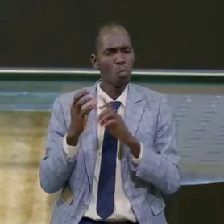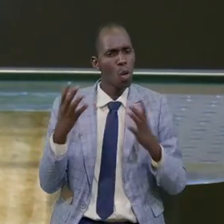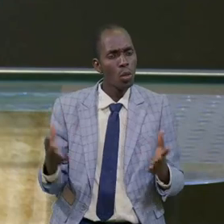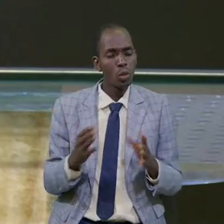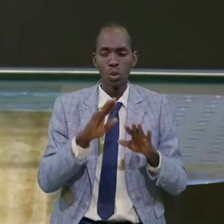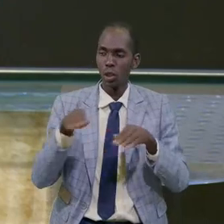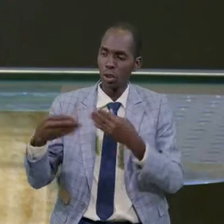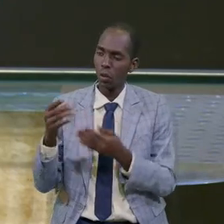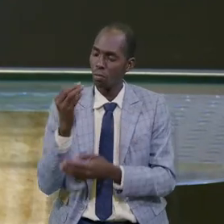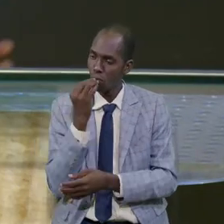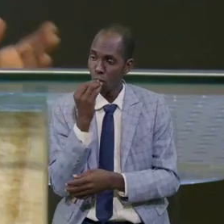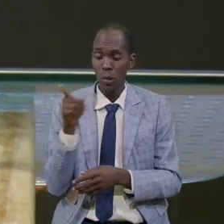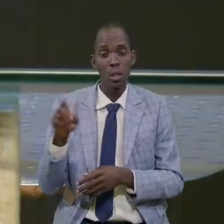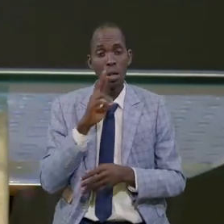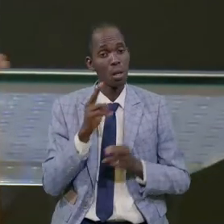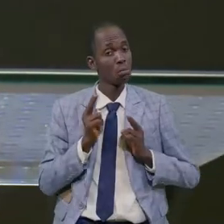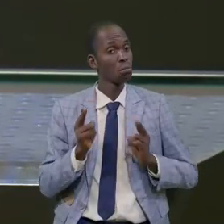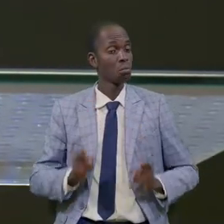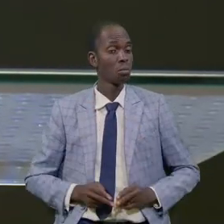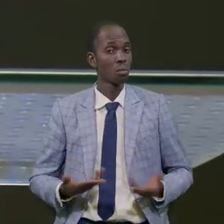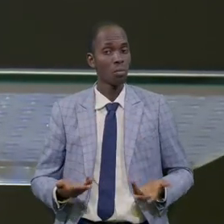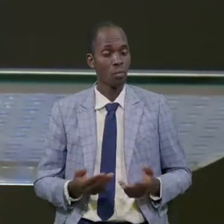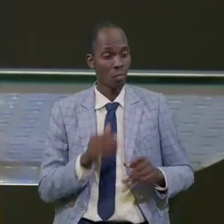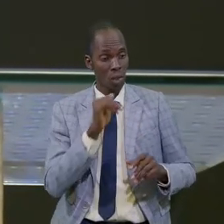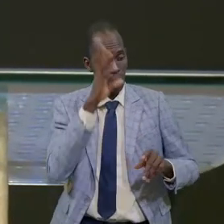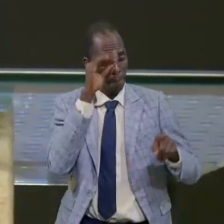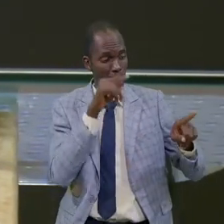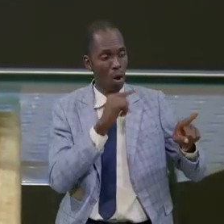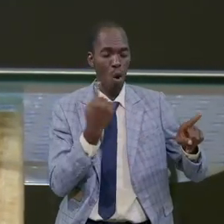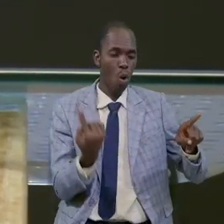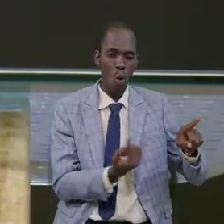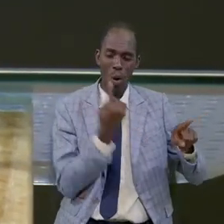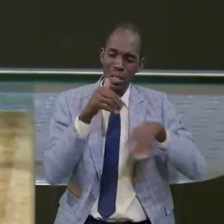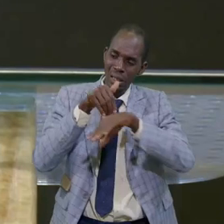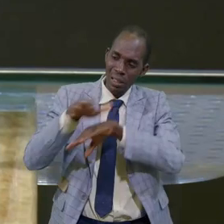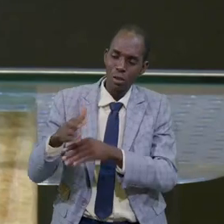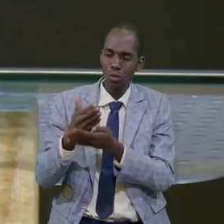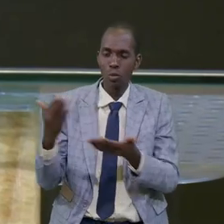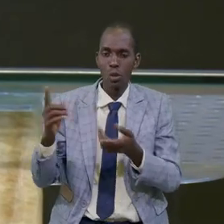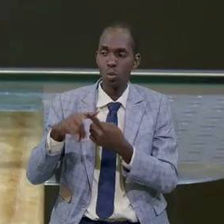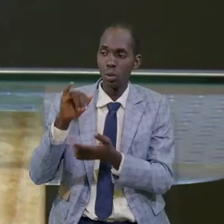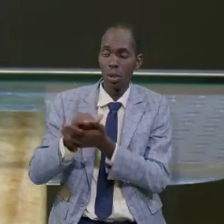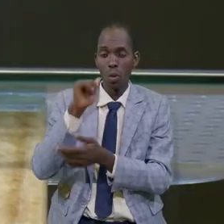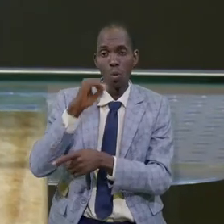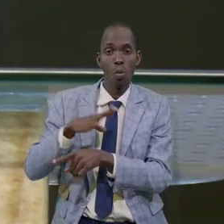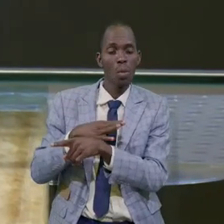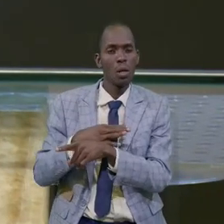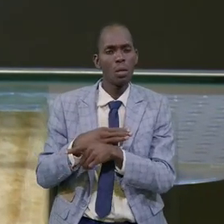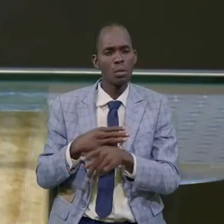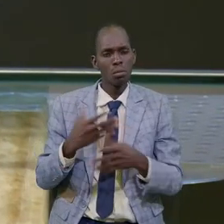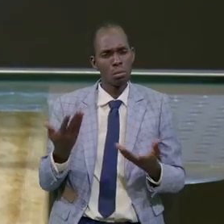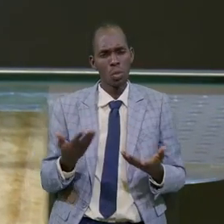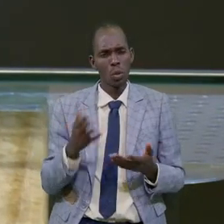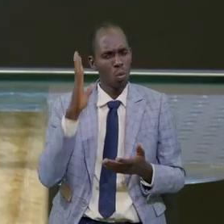de l'argent aux gens. Les gens aussi sont des humains. L'homme qui envoie chaque fois à cette femme-là et Est-ce que